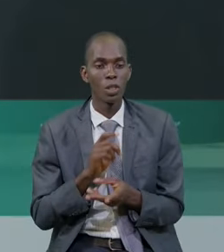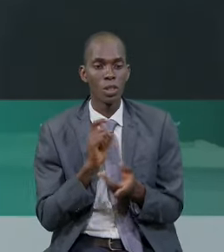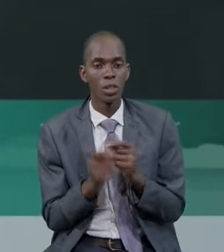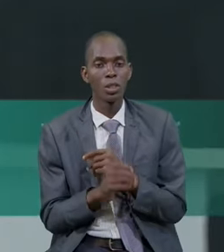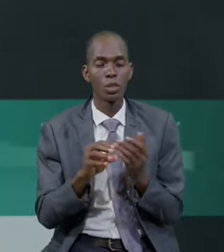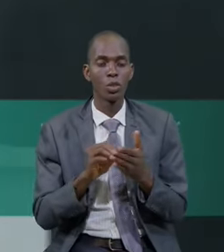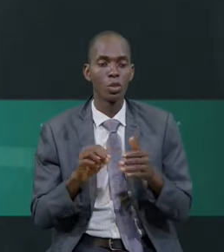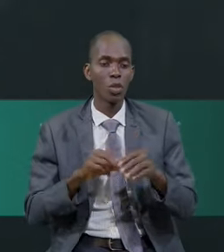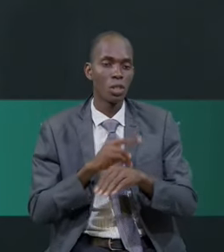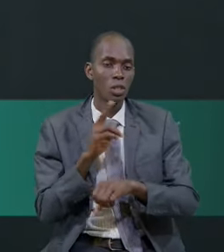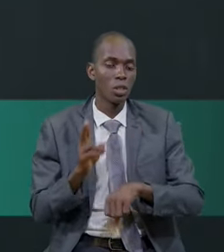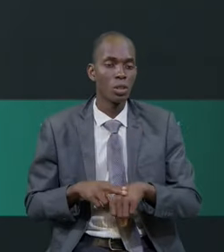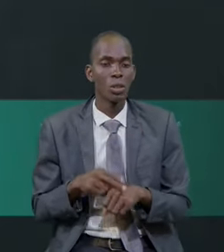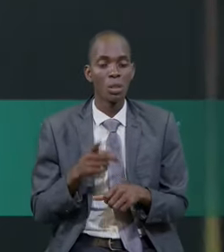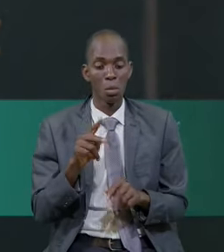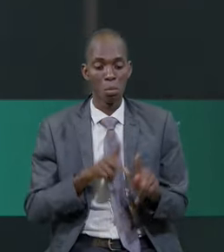les gens autour de lui.